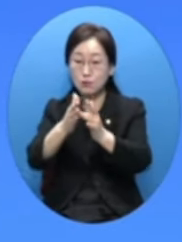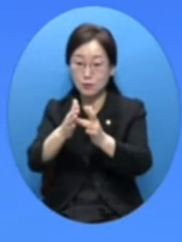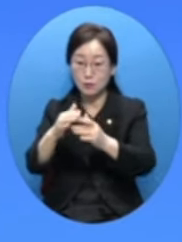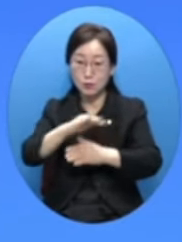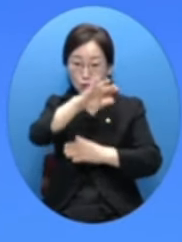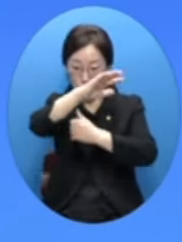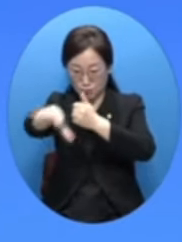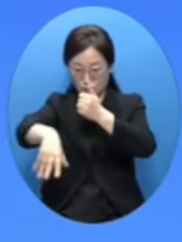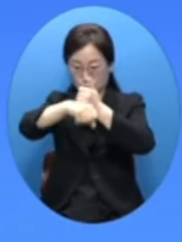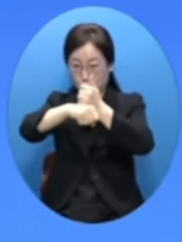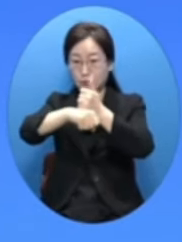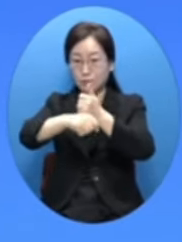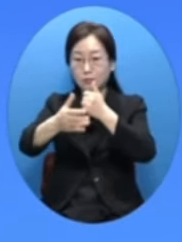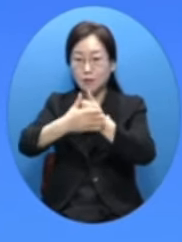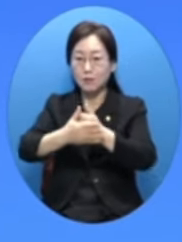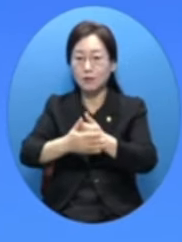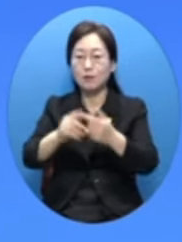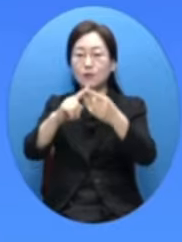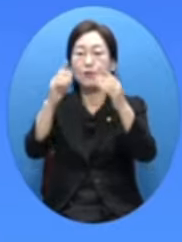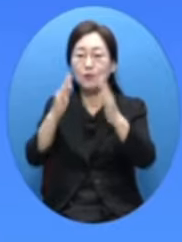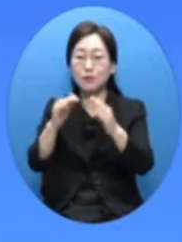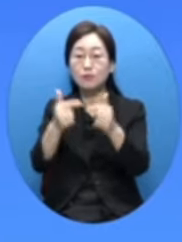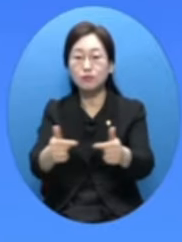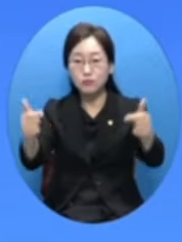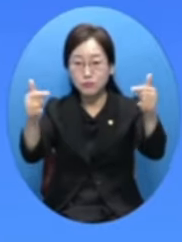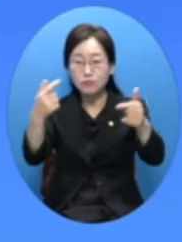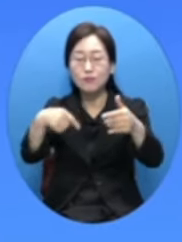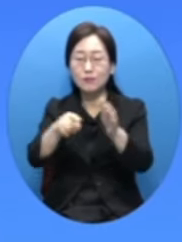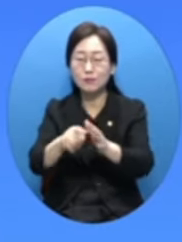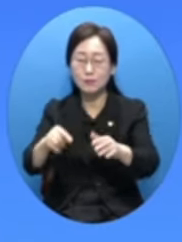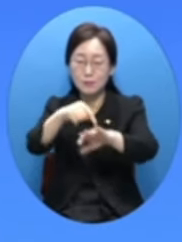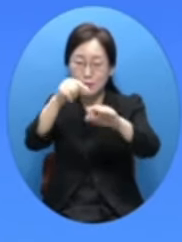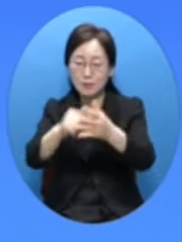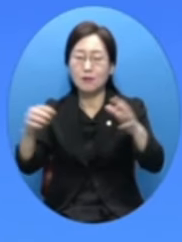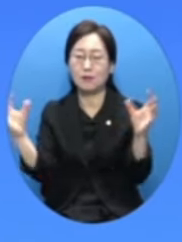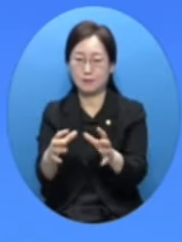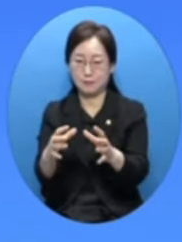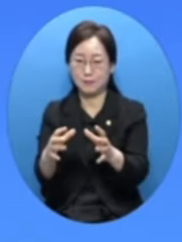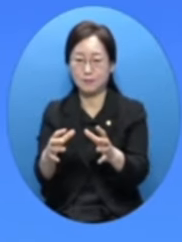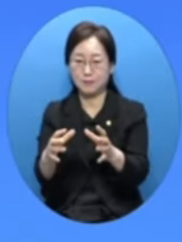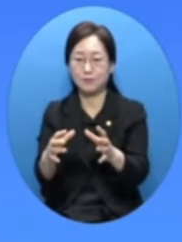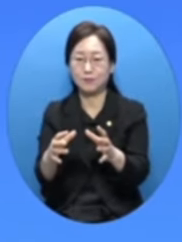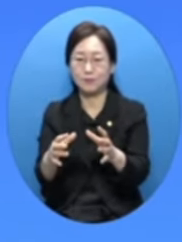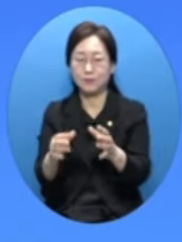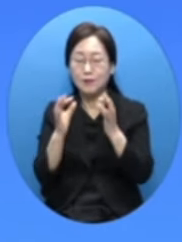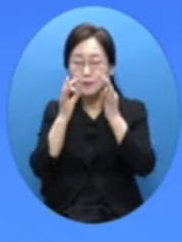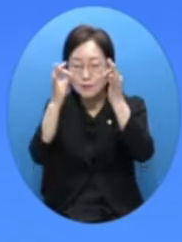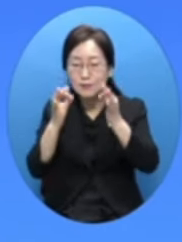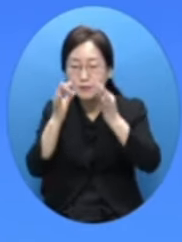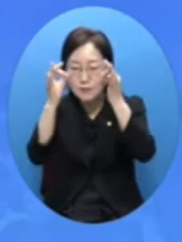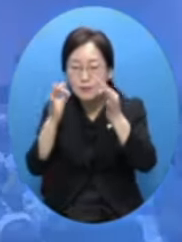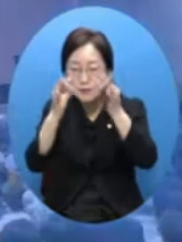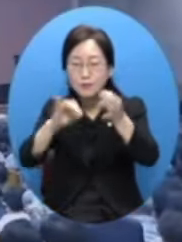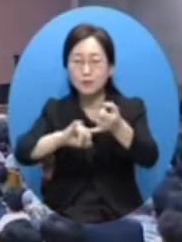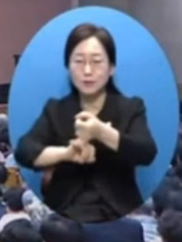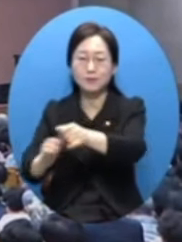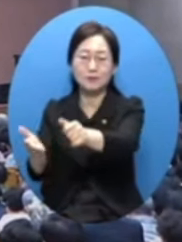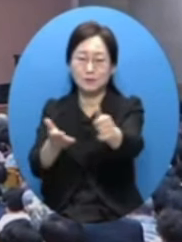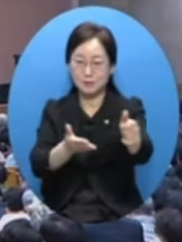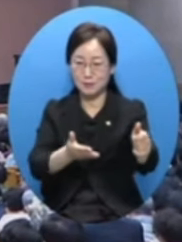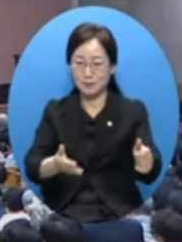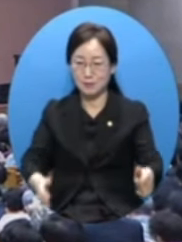한 지체를 이루고 교회 부흥에 우리 모두가 한 마음 되어 최선의 노력을 기울이는 우리 모두가 되어야 할